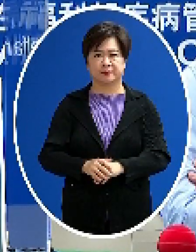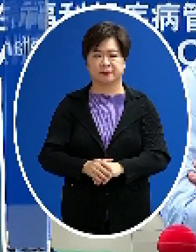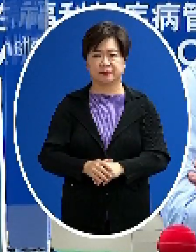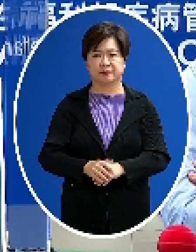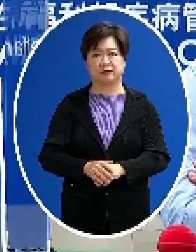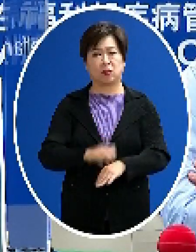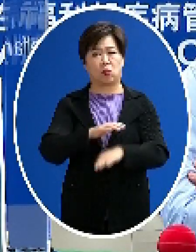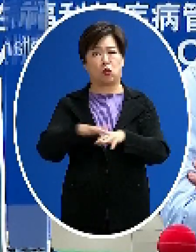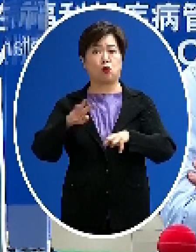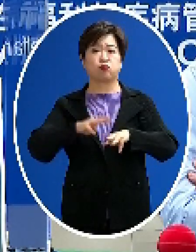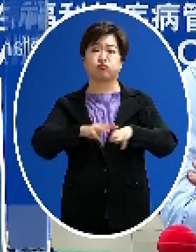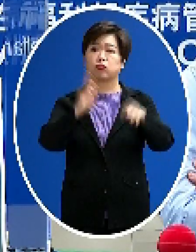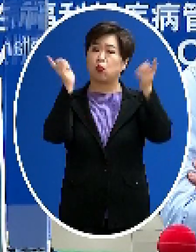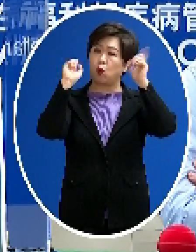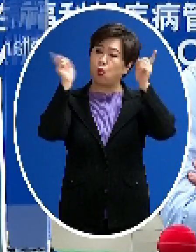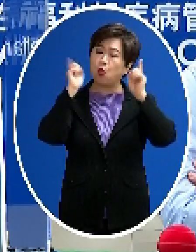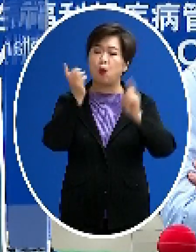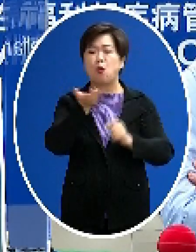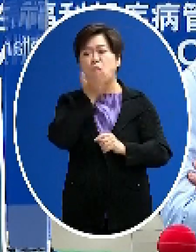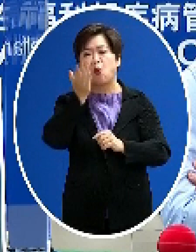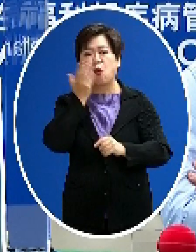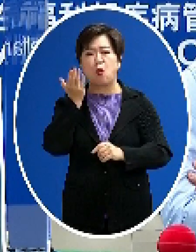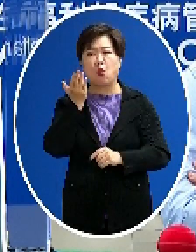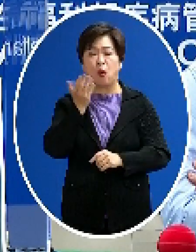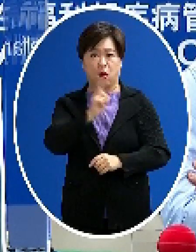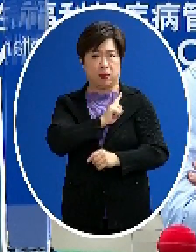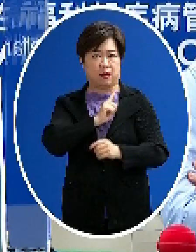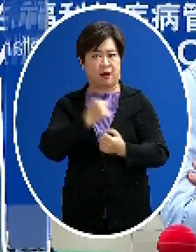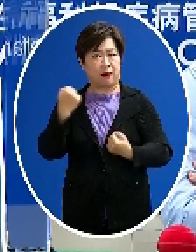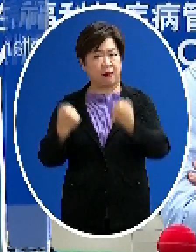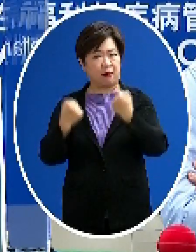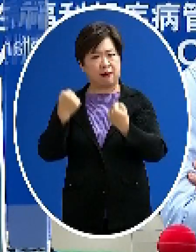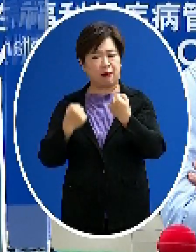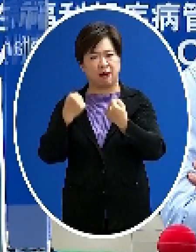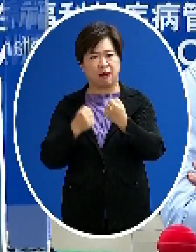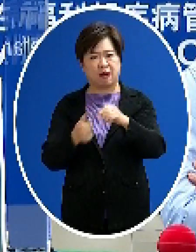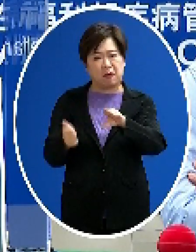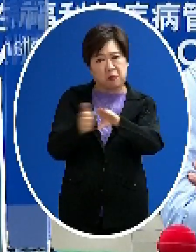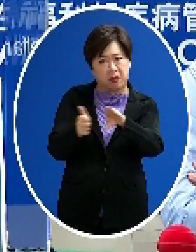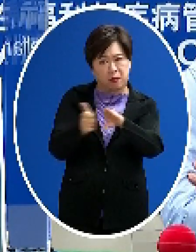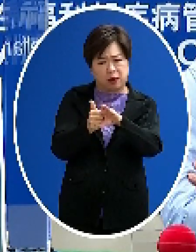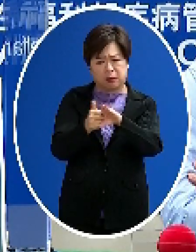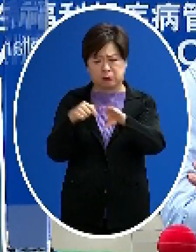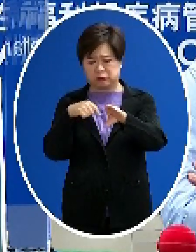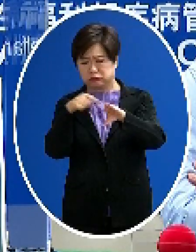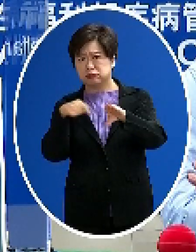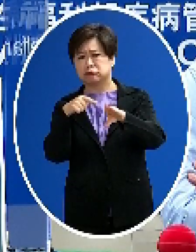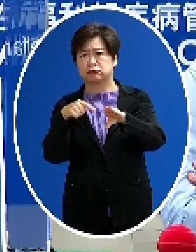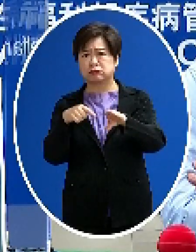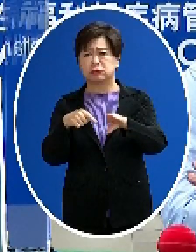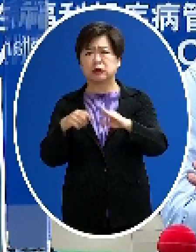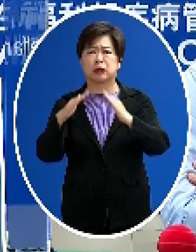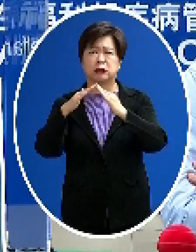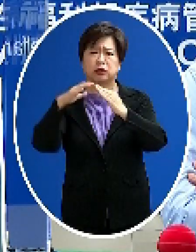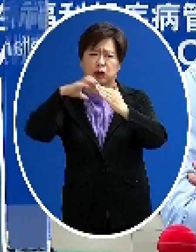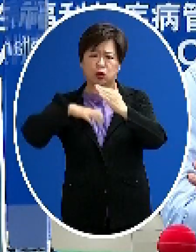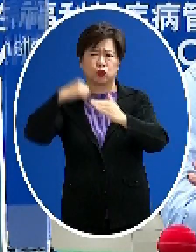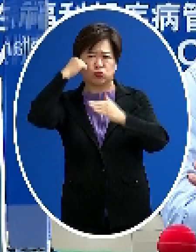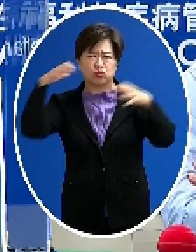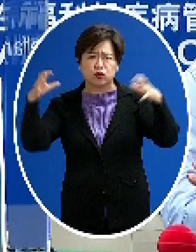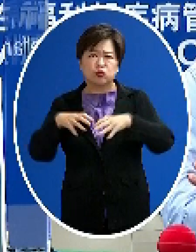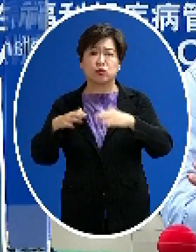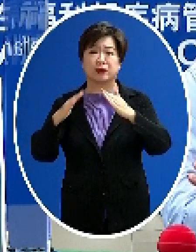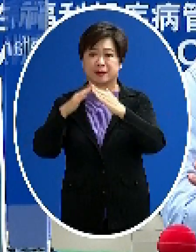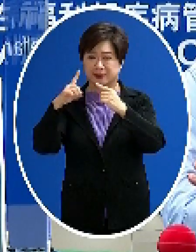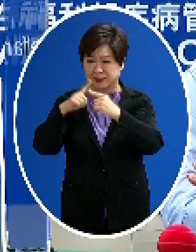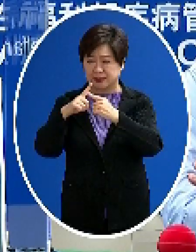出游哈。那我们在自行开车哈，那同车者皆为同住家人，好，那可以饮食。